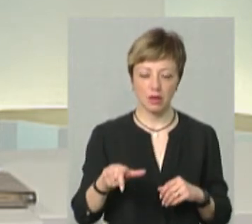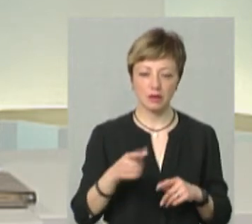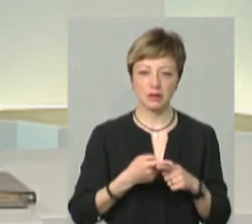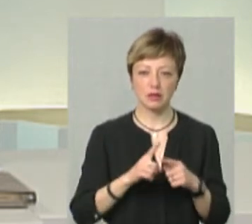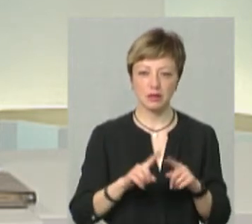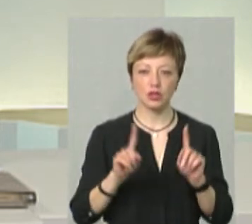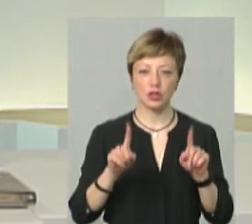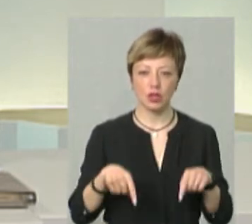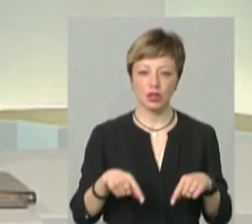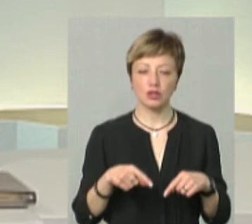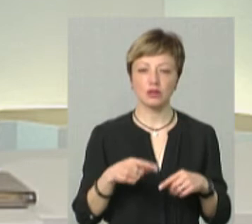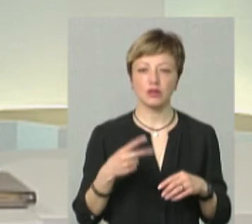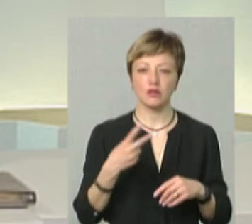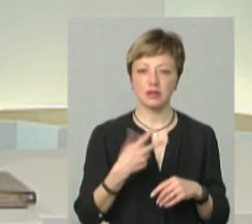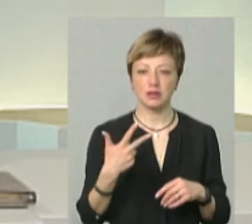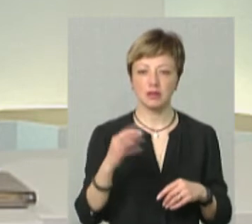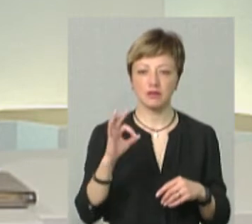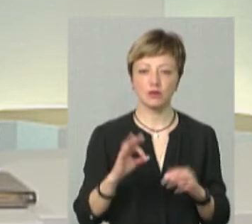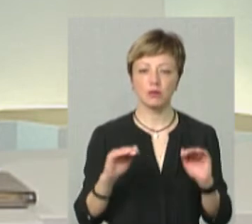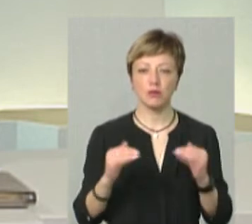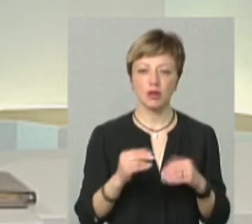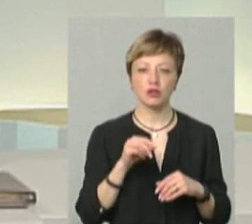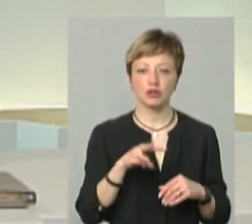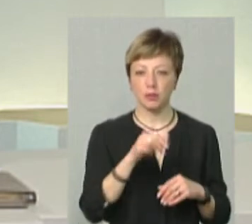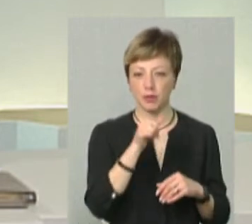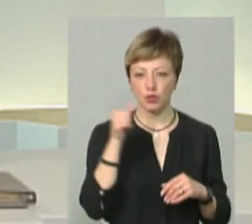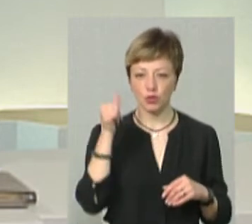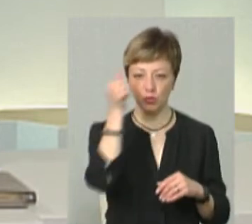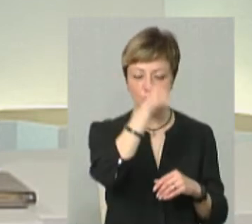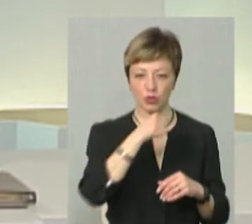це теж майже на 23% менше, ніж в минулому році.